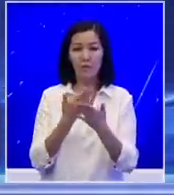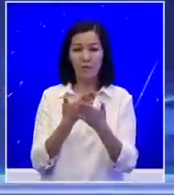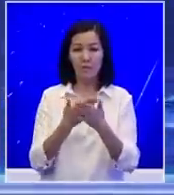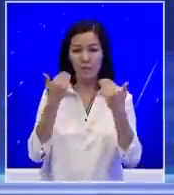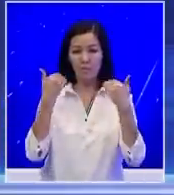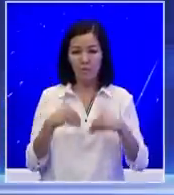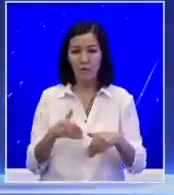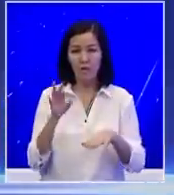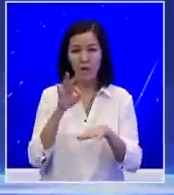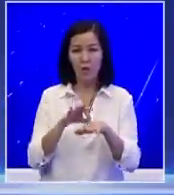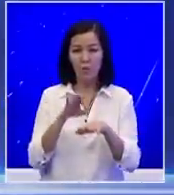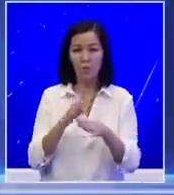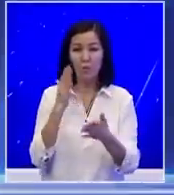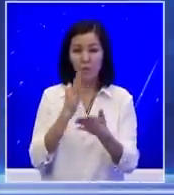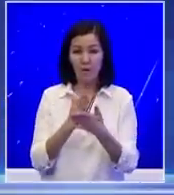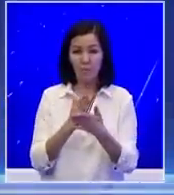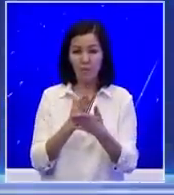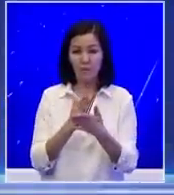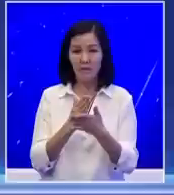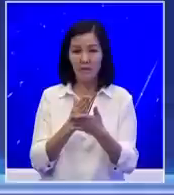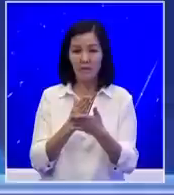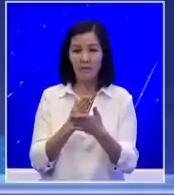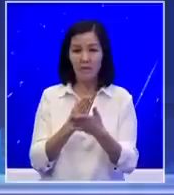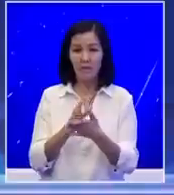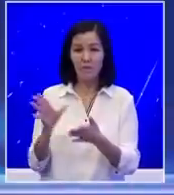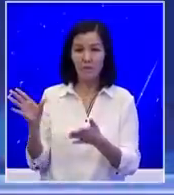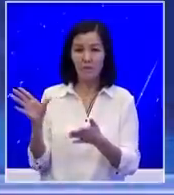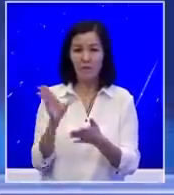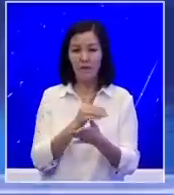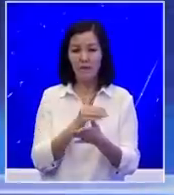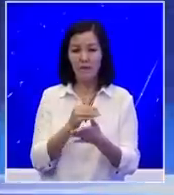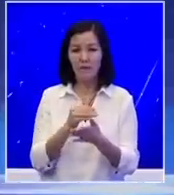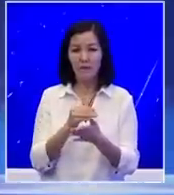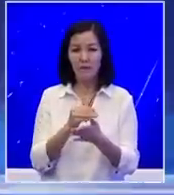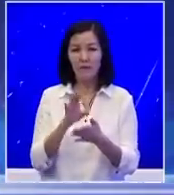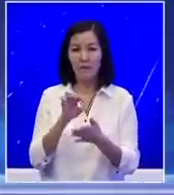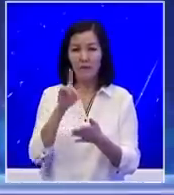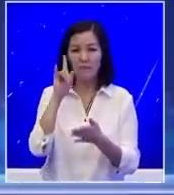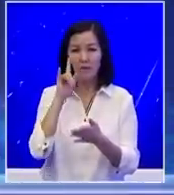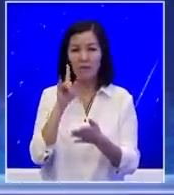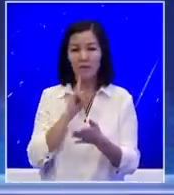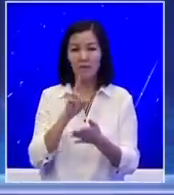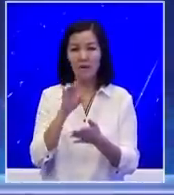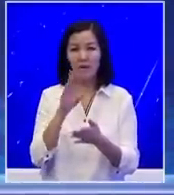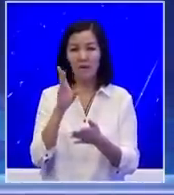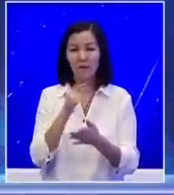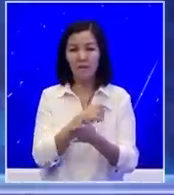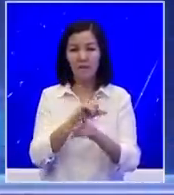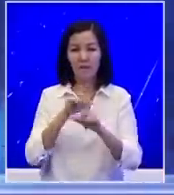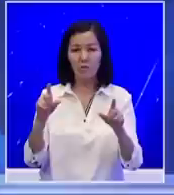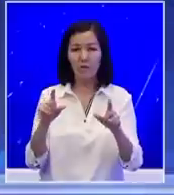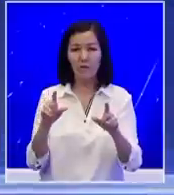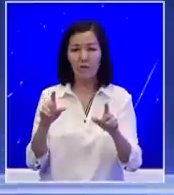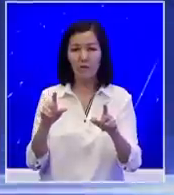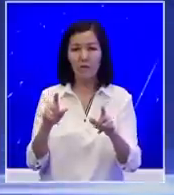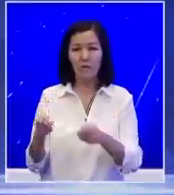бойынан қандай да бір инфекция анықталатын болса, олар Еңбекшіқазақ және Қарасай ауданы орталық